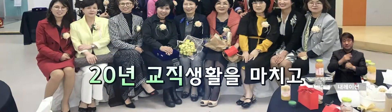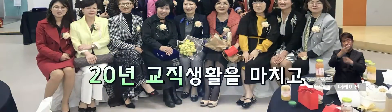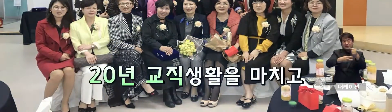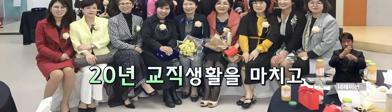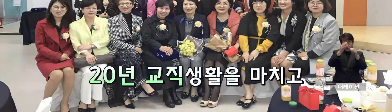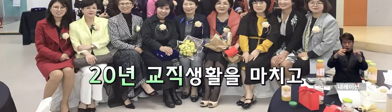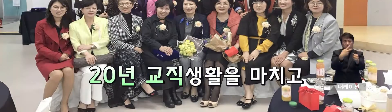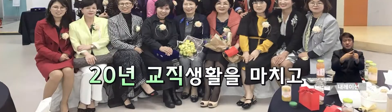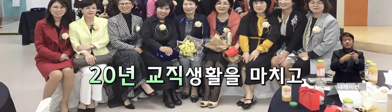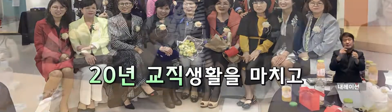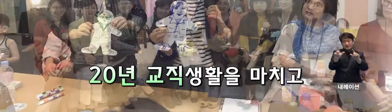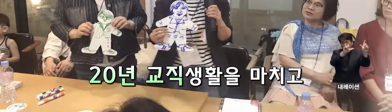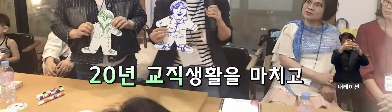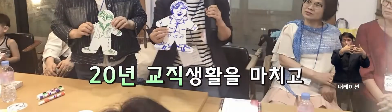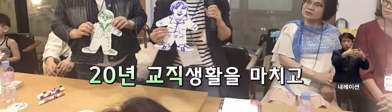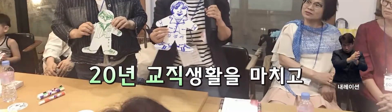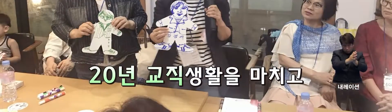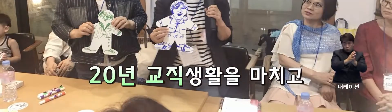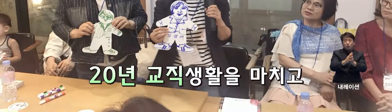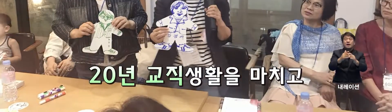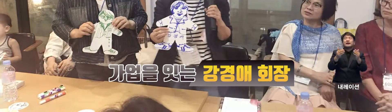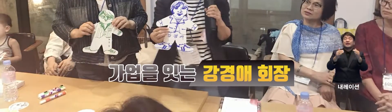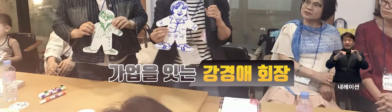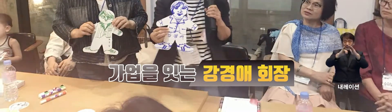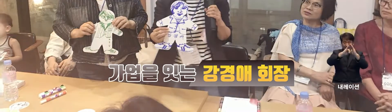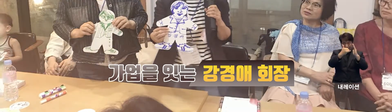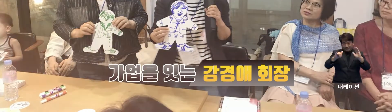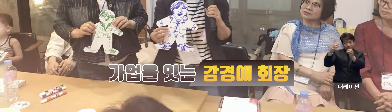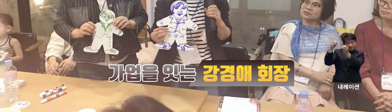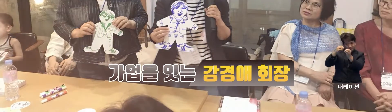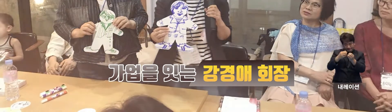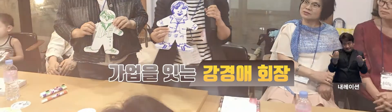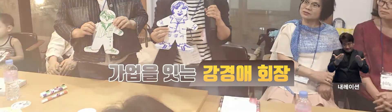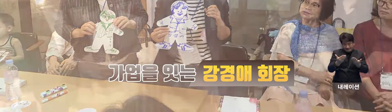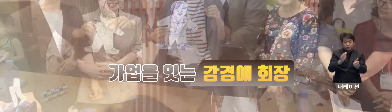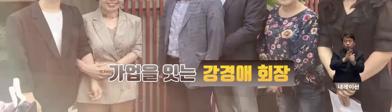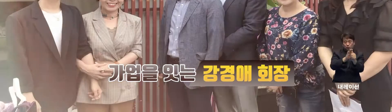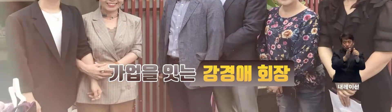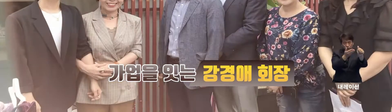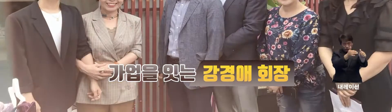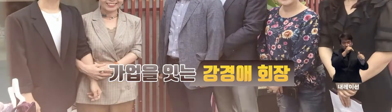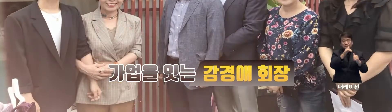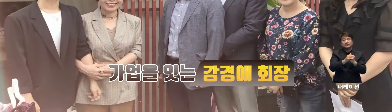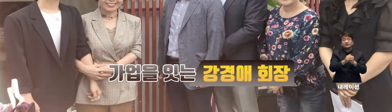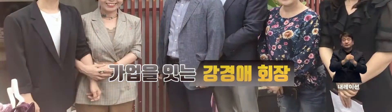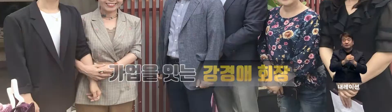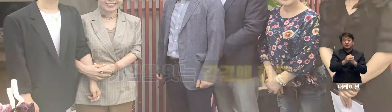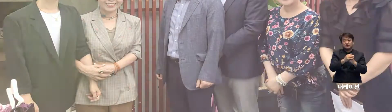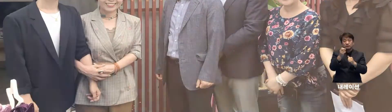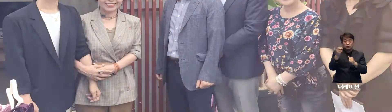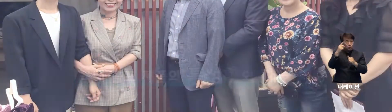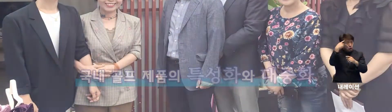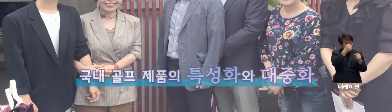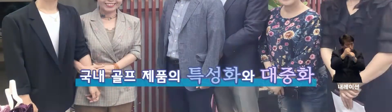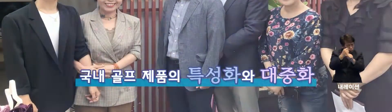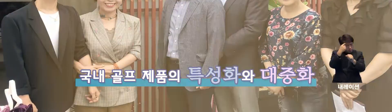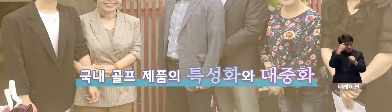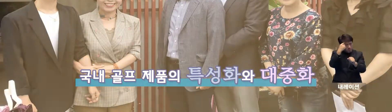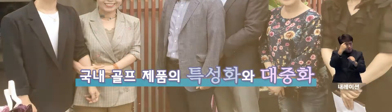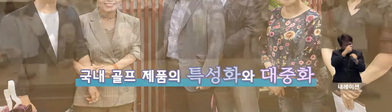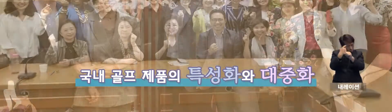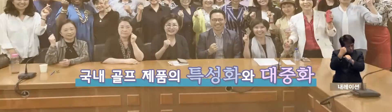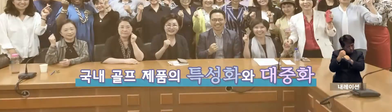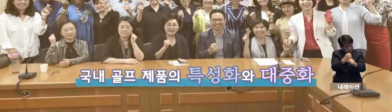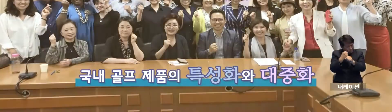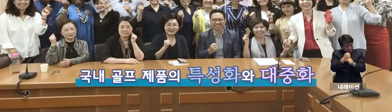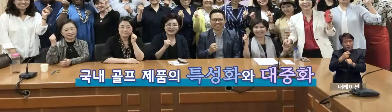20년간의 교직 생활을 접고 가업을 이어가고 있는 강경혜 회장. 끊임없는 연구개발로 국내 골프